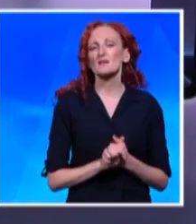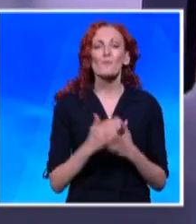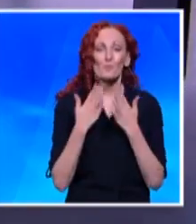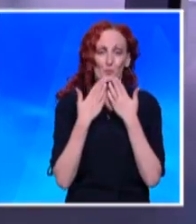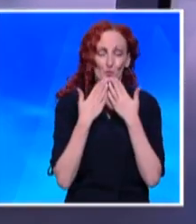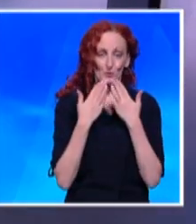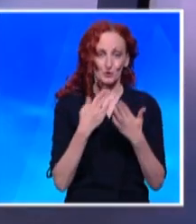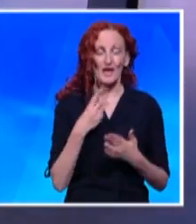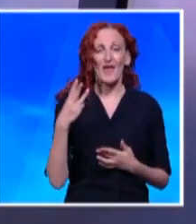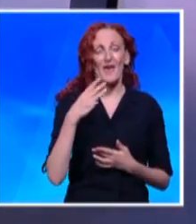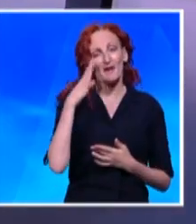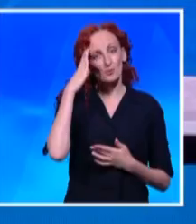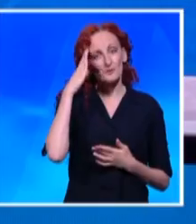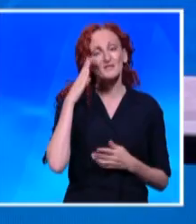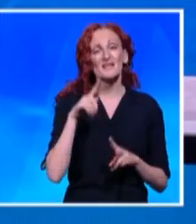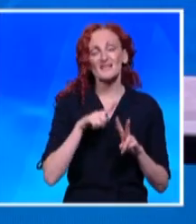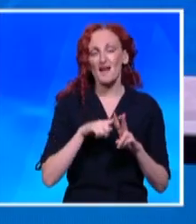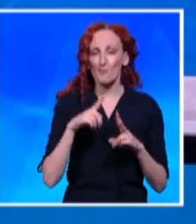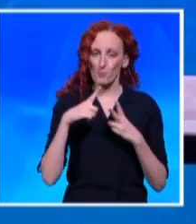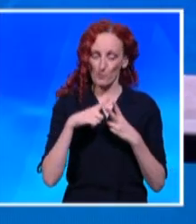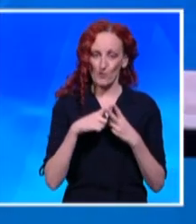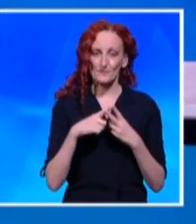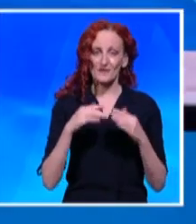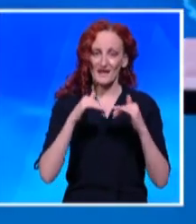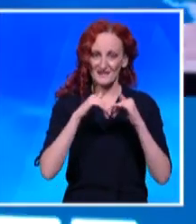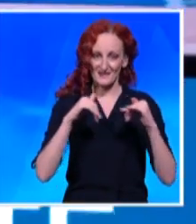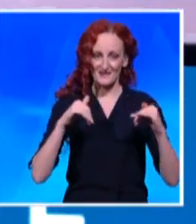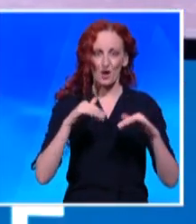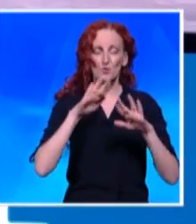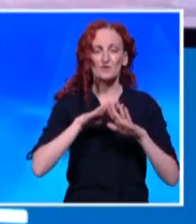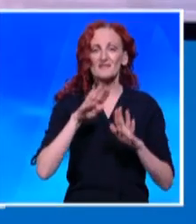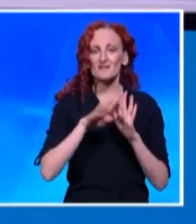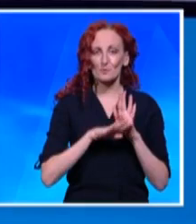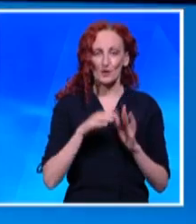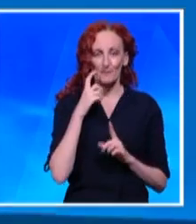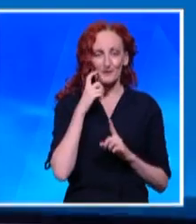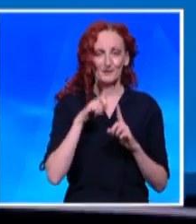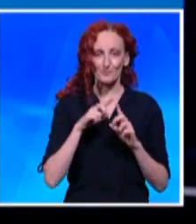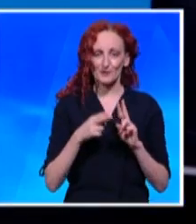Екоминистър Илиан Попов, гост в нашето студио. С това се разделям. Останете с програмата на BTV.